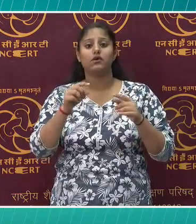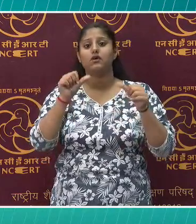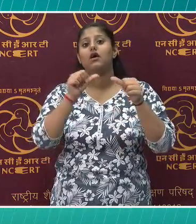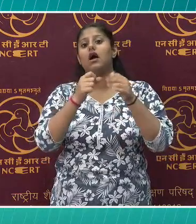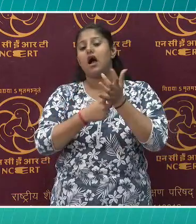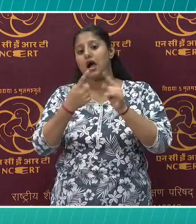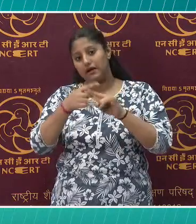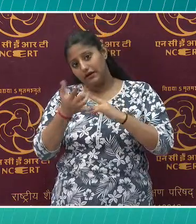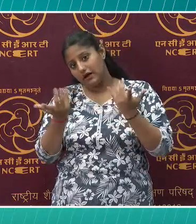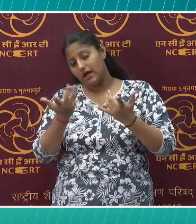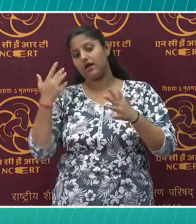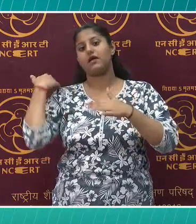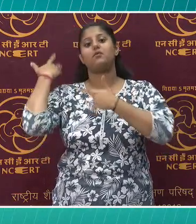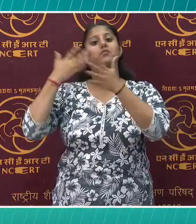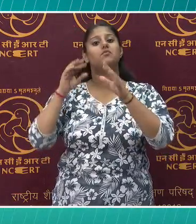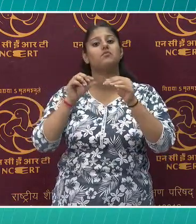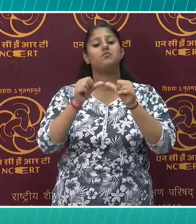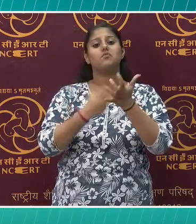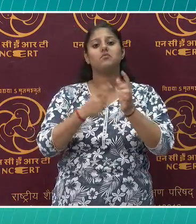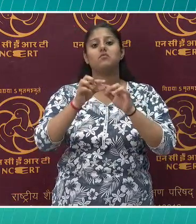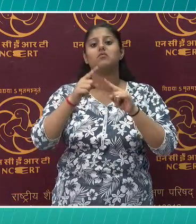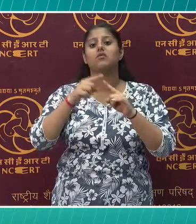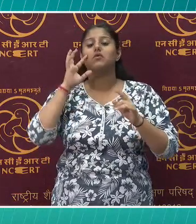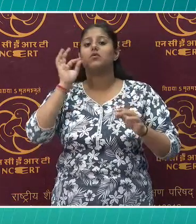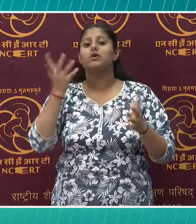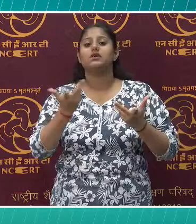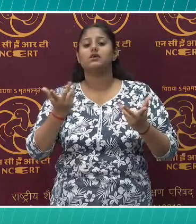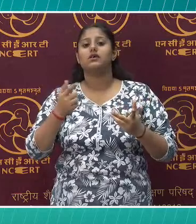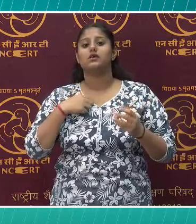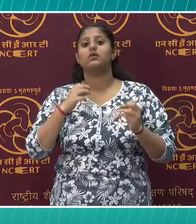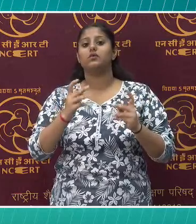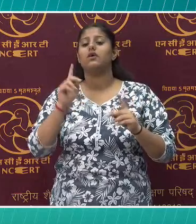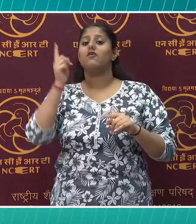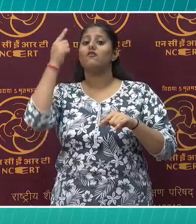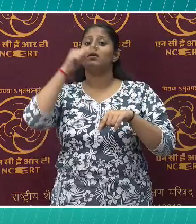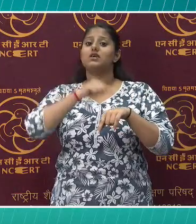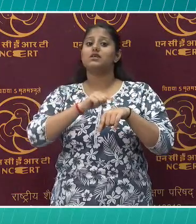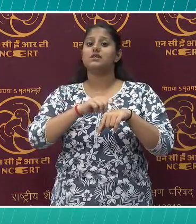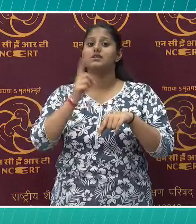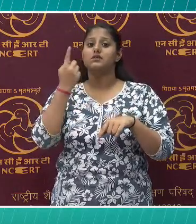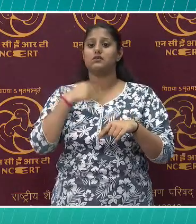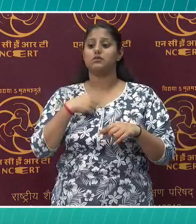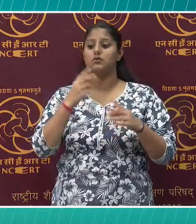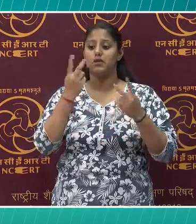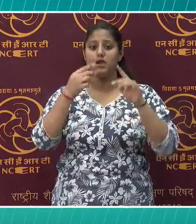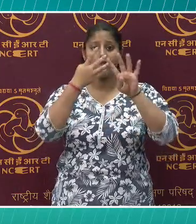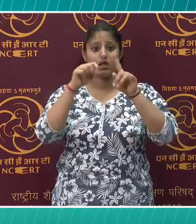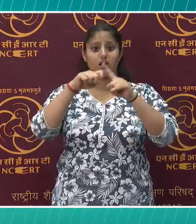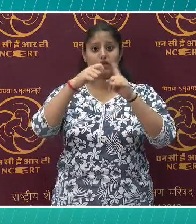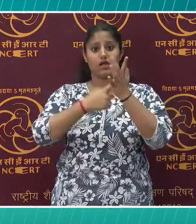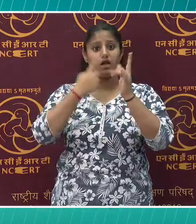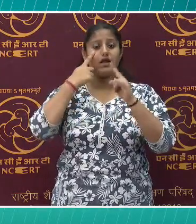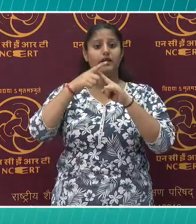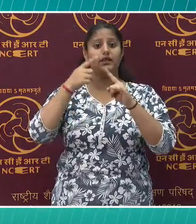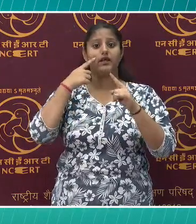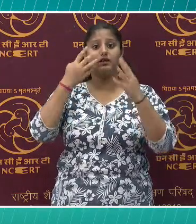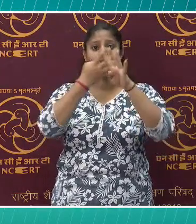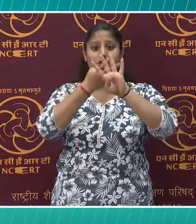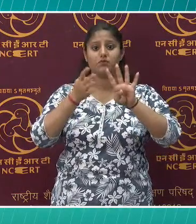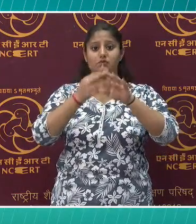what the journey would be like through their school years? सबसे पहले ना मैं कृति का कवर सबको दिखाना चाहूँगी. This